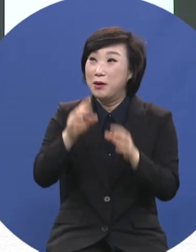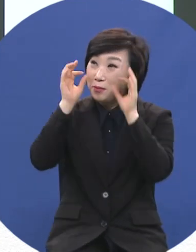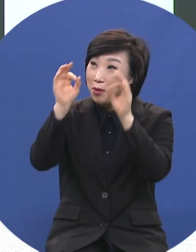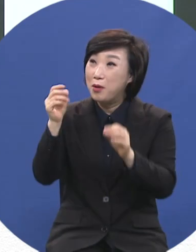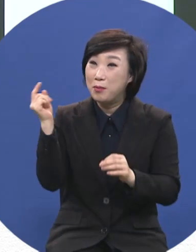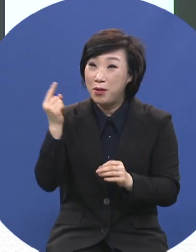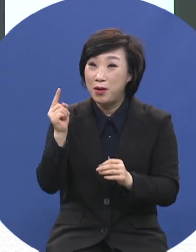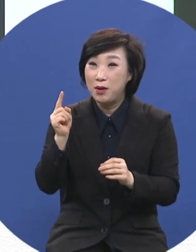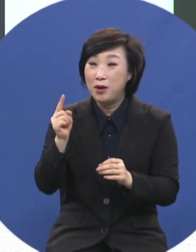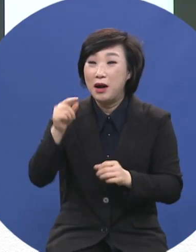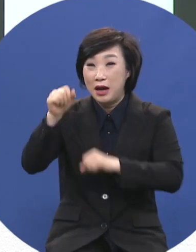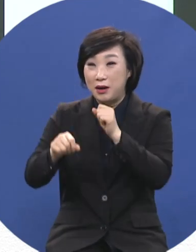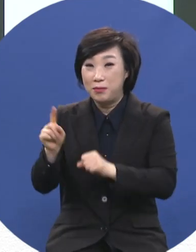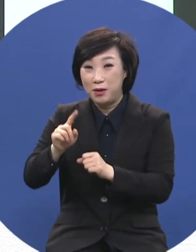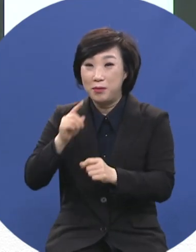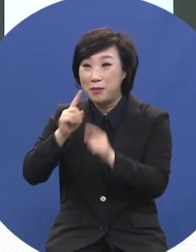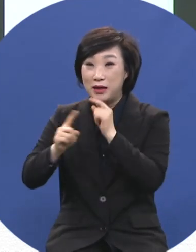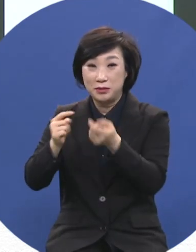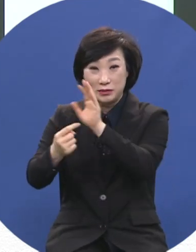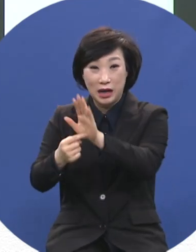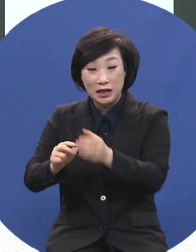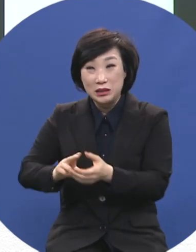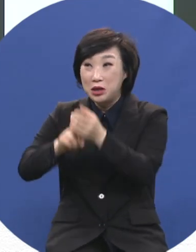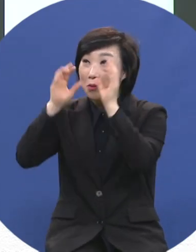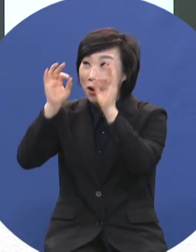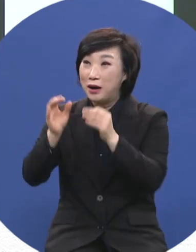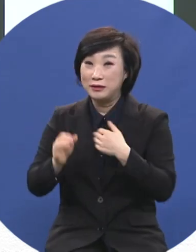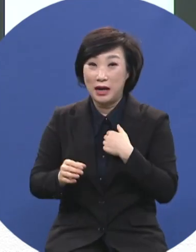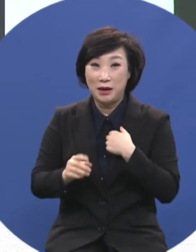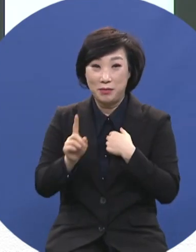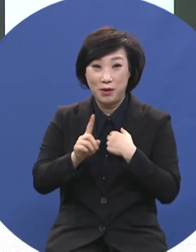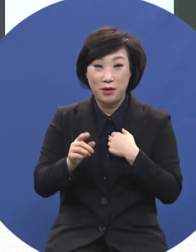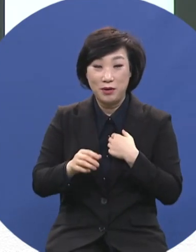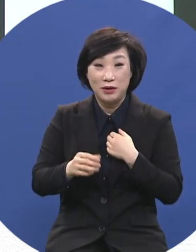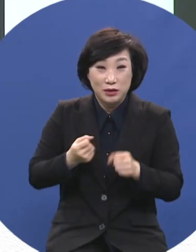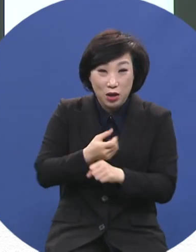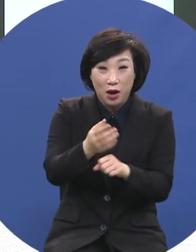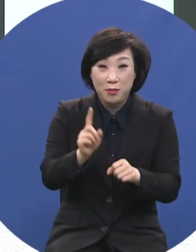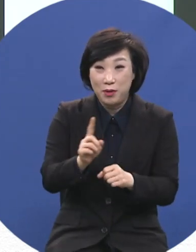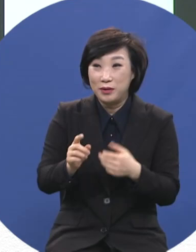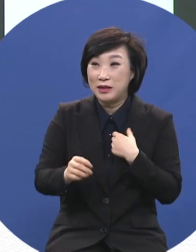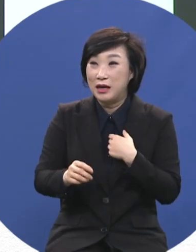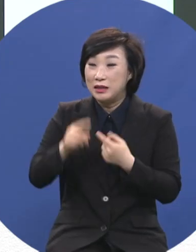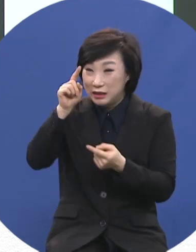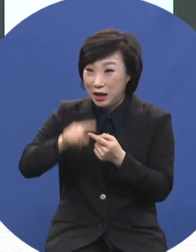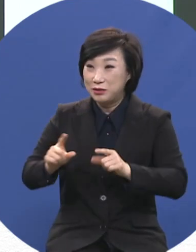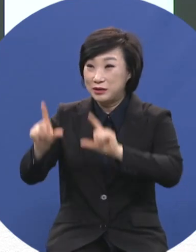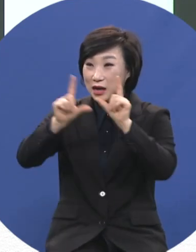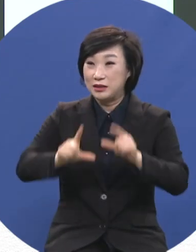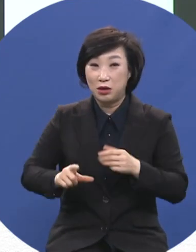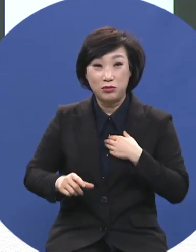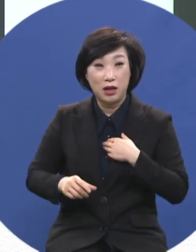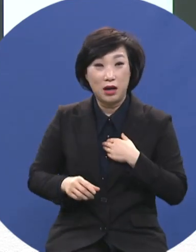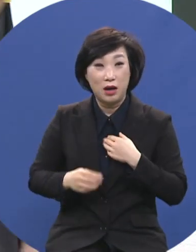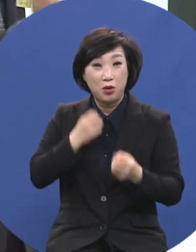어떻게 행했고 어떻게 말씀으로 나타나는 이적을 보았고 나는 어떻게 전했고 어떻게 나는 그 말씀대로 살았다고